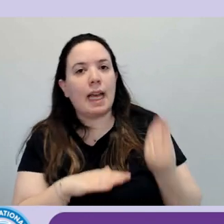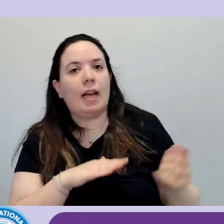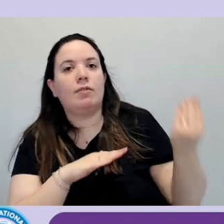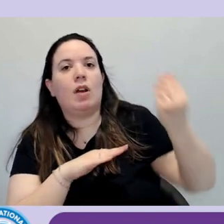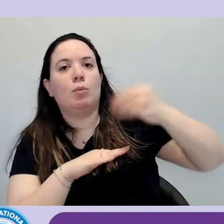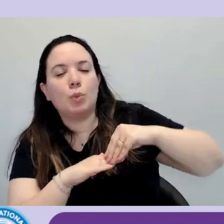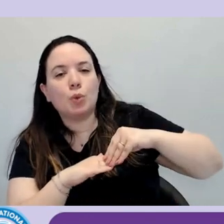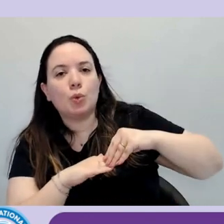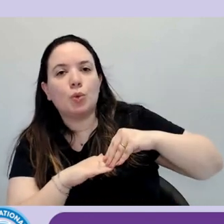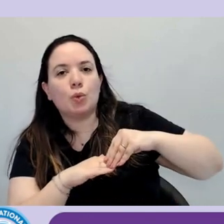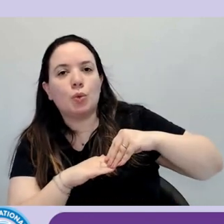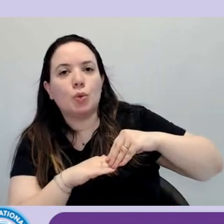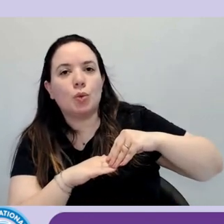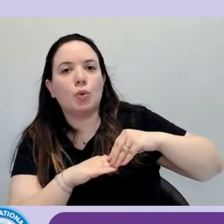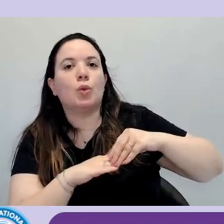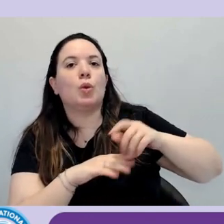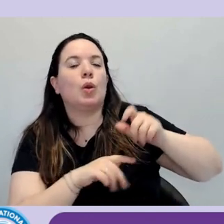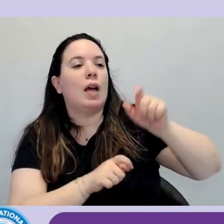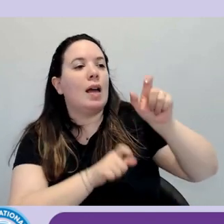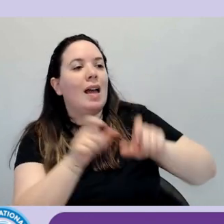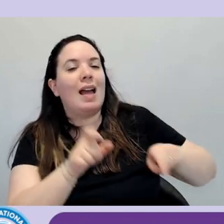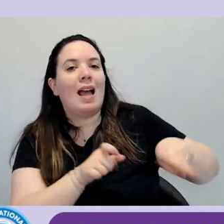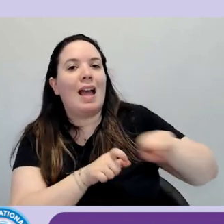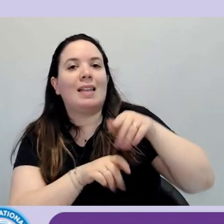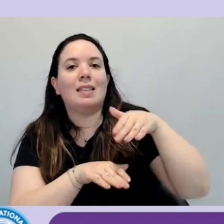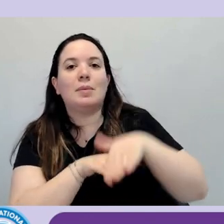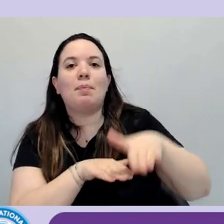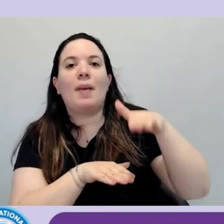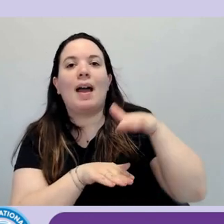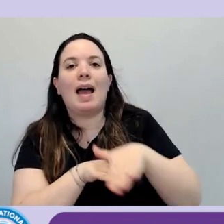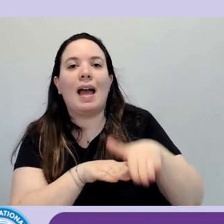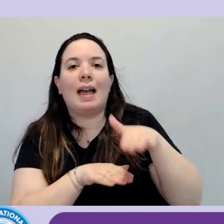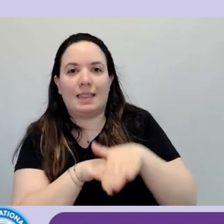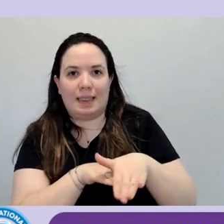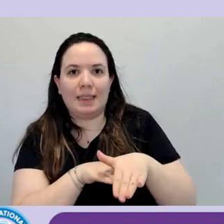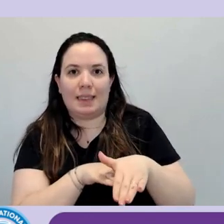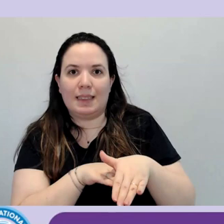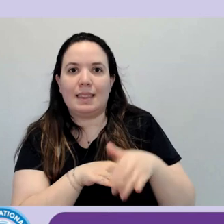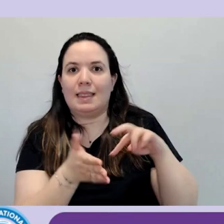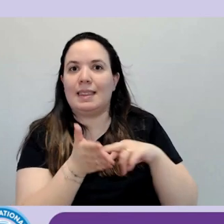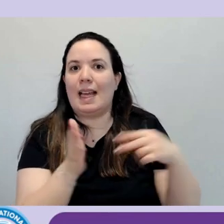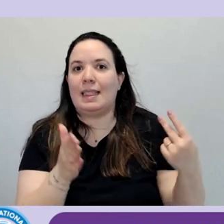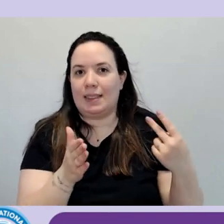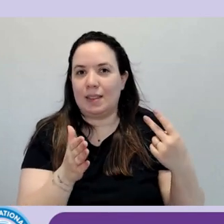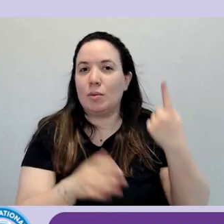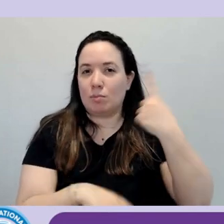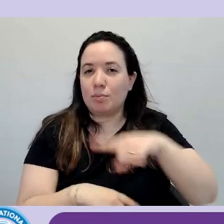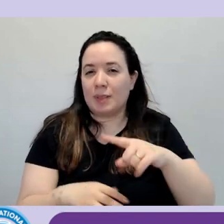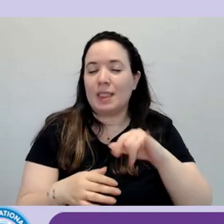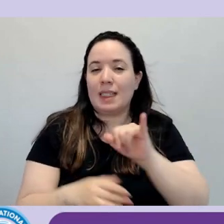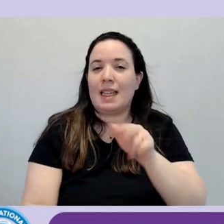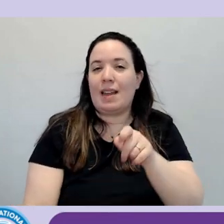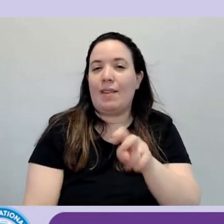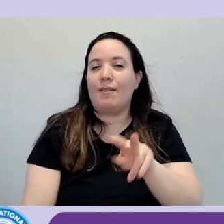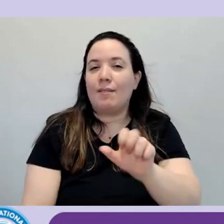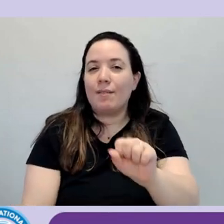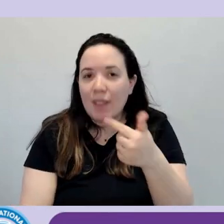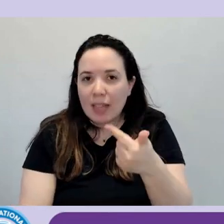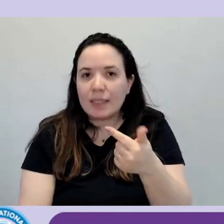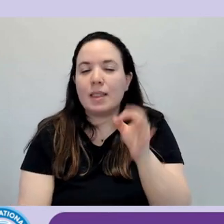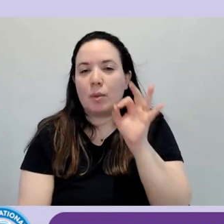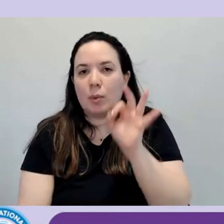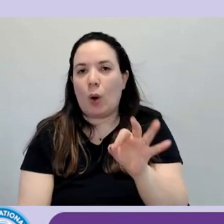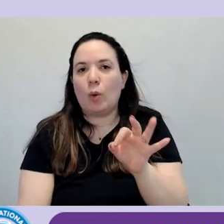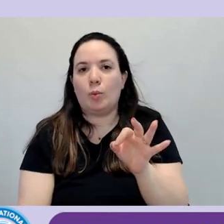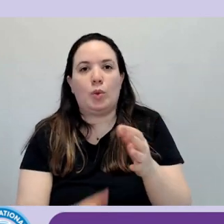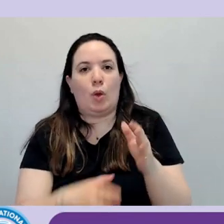a esperti esperti Infatti come dire L'Istituto nazionale valutazione tecnologie Si si avvale